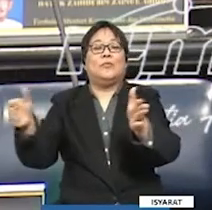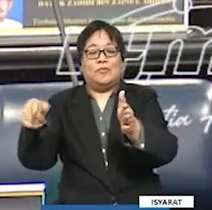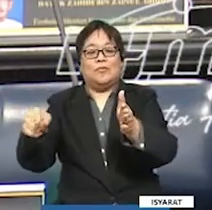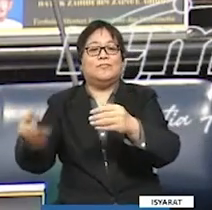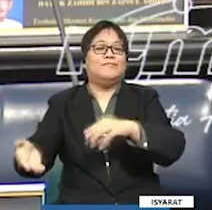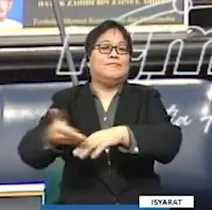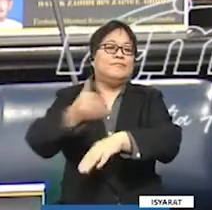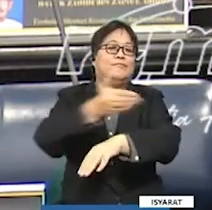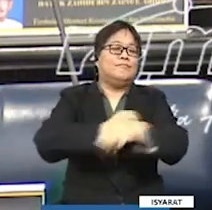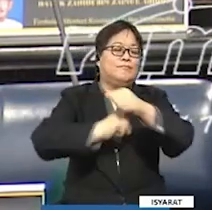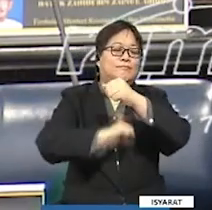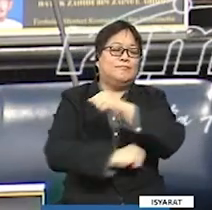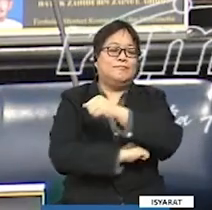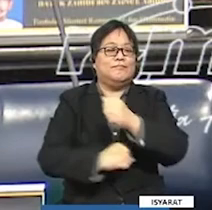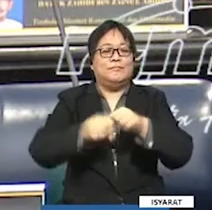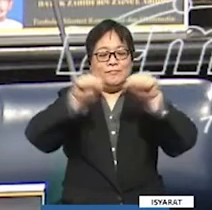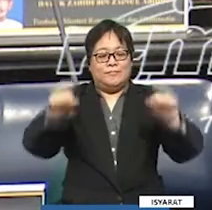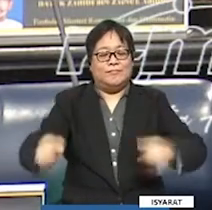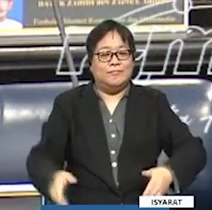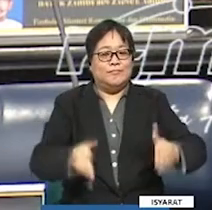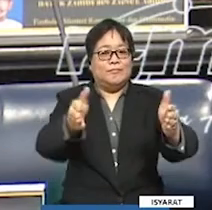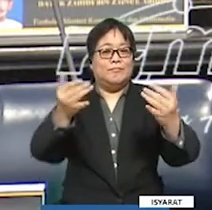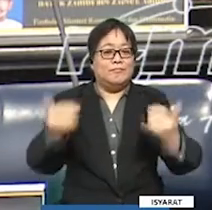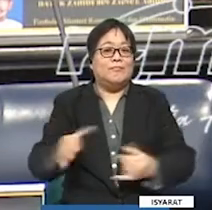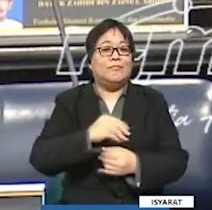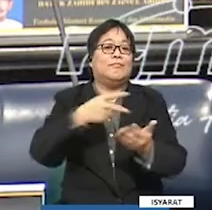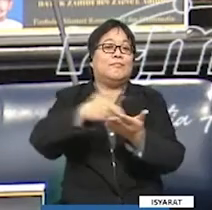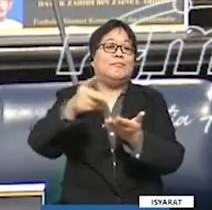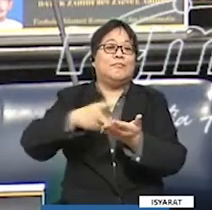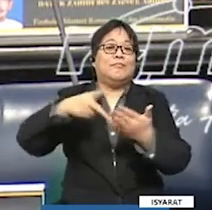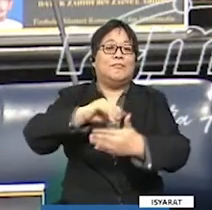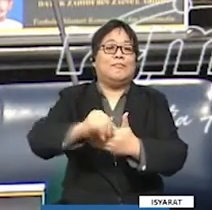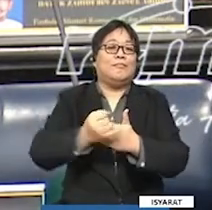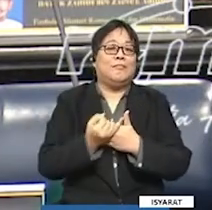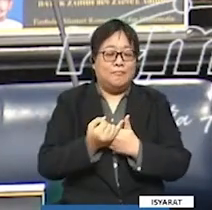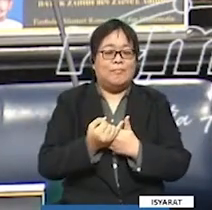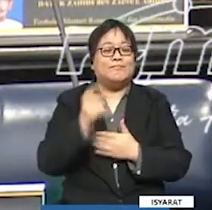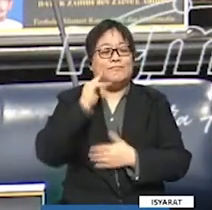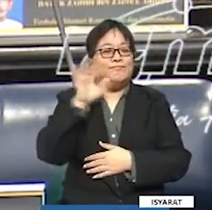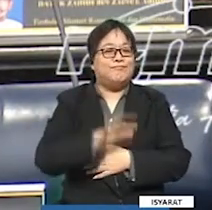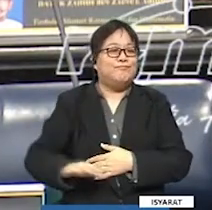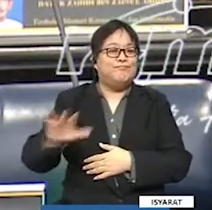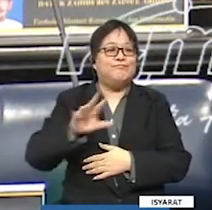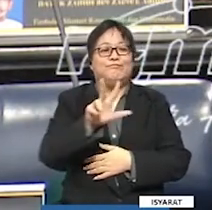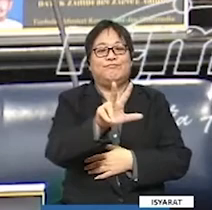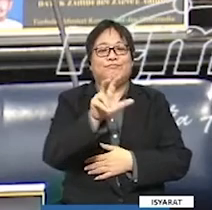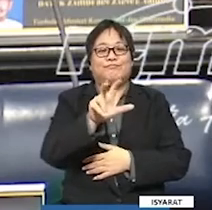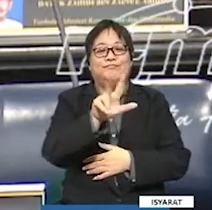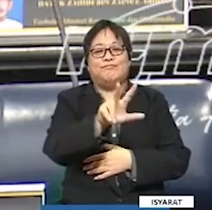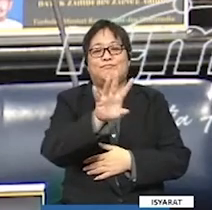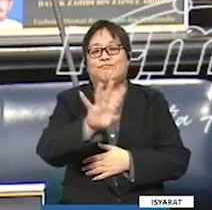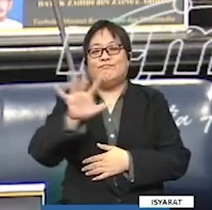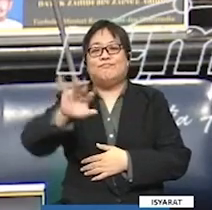taraf infrastruktur sistem perparitan sedia ada, dan perbelanjaan bagi projek-projek jangka sederhana dianggarkan